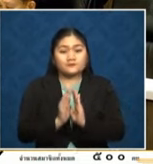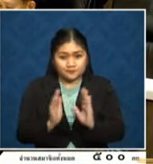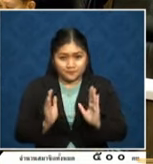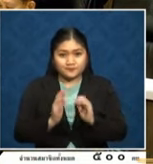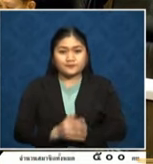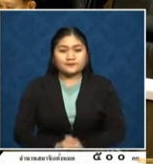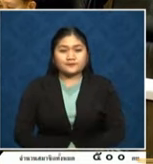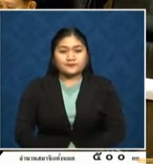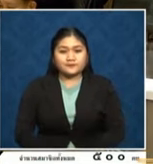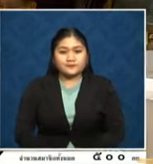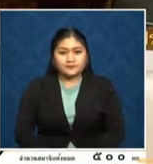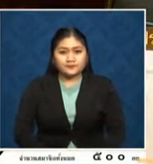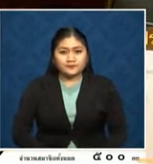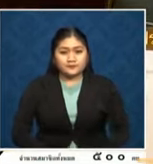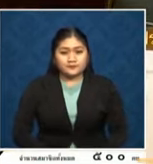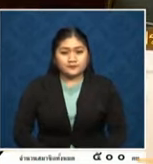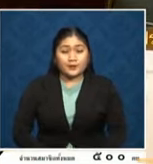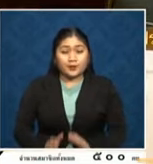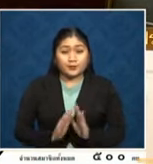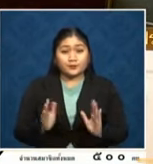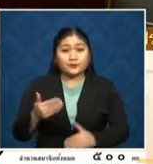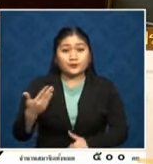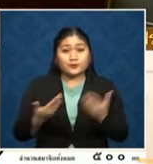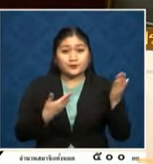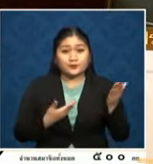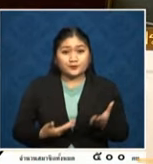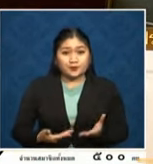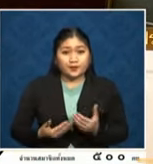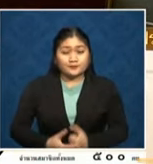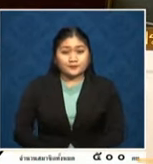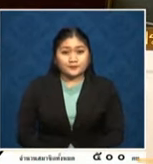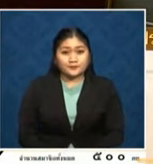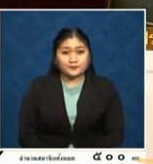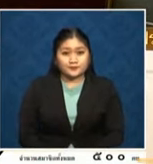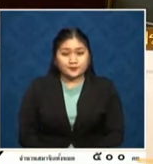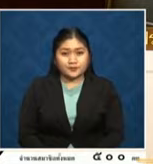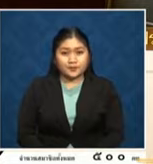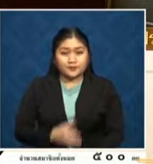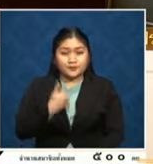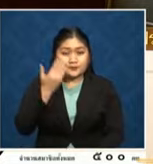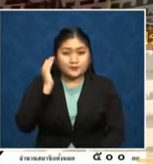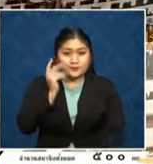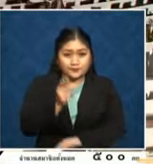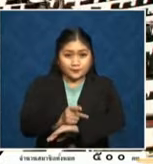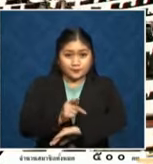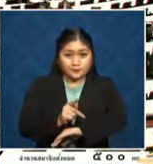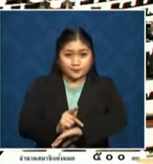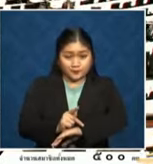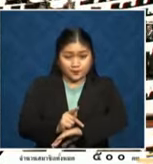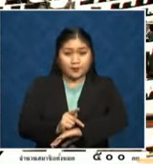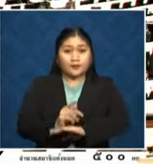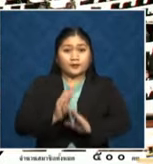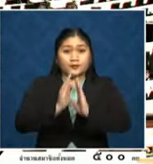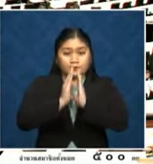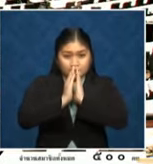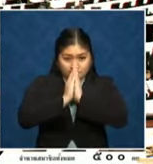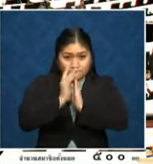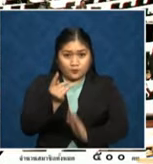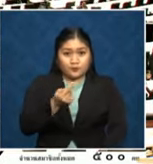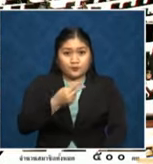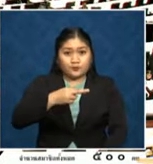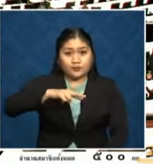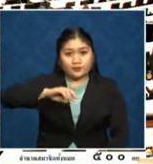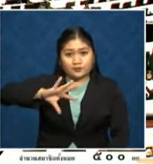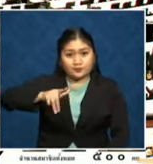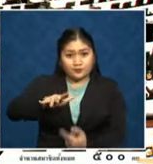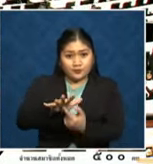งครับสวัสดีครับ ขอบคุณครับขอเชิญท่านธีรชัยแสนแก้วครับ กราบเรียนท่านประธานที่เคารพกับผมนายธีรชัยแสนแก้วสมาชิกส